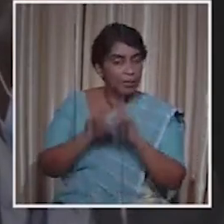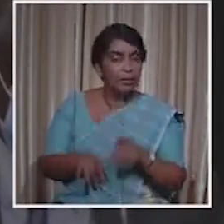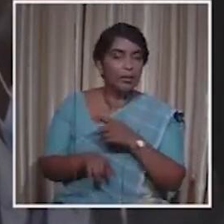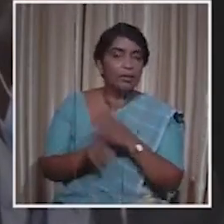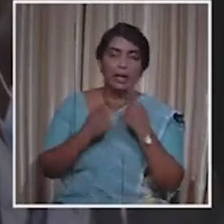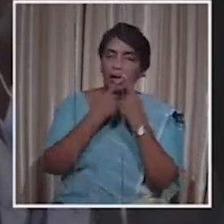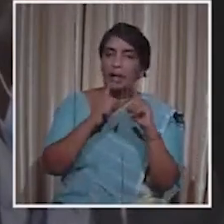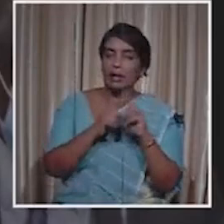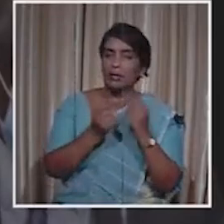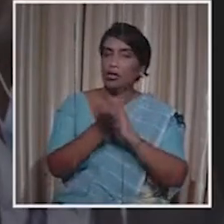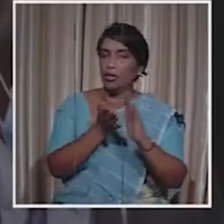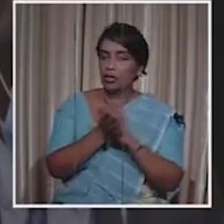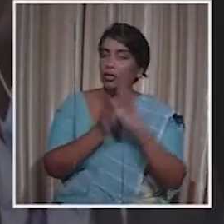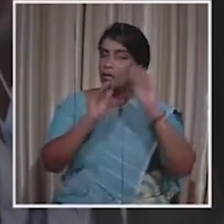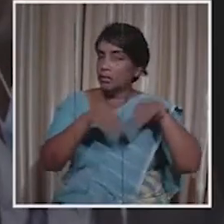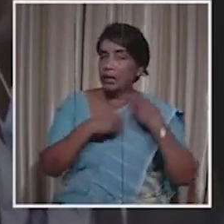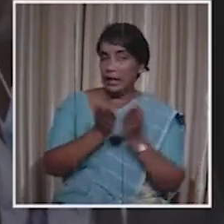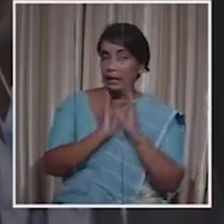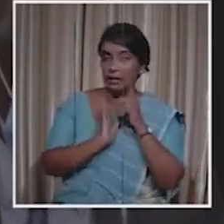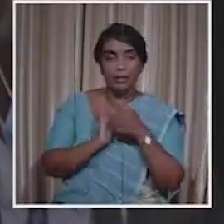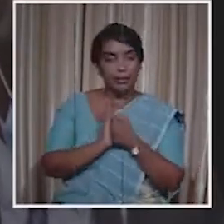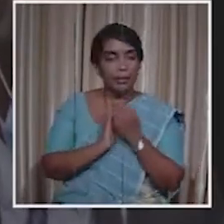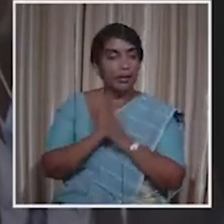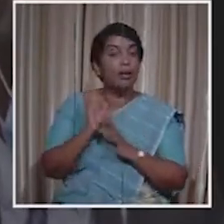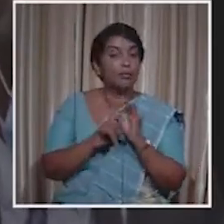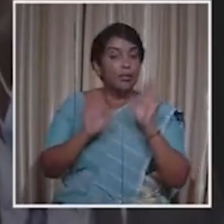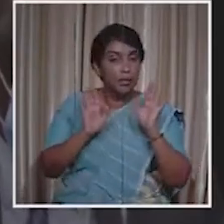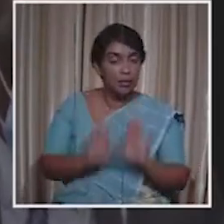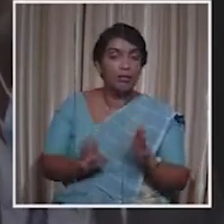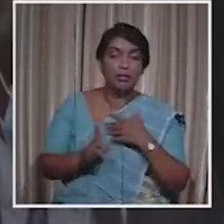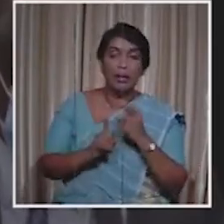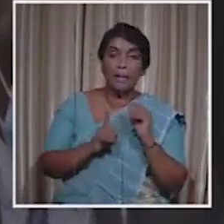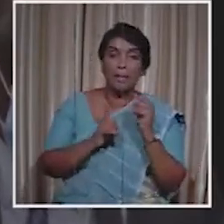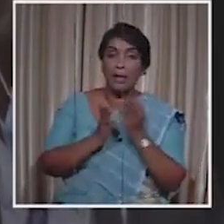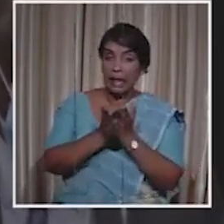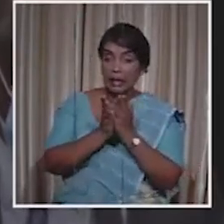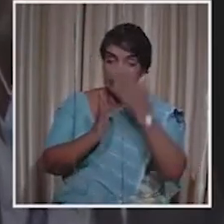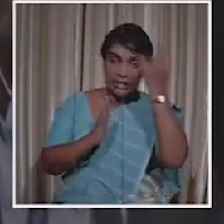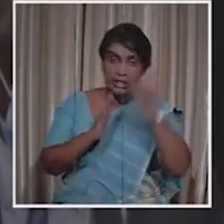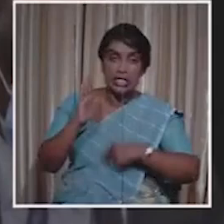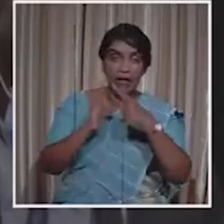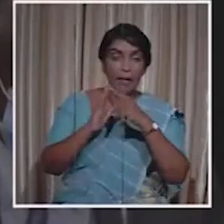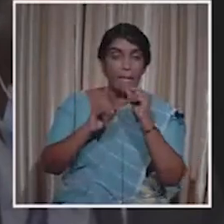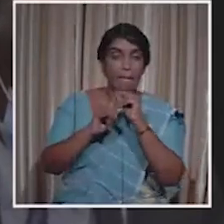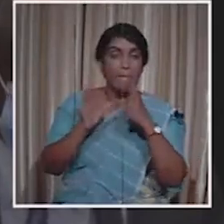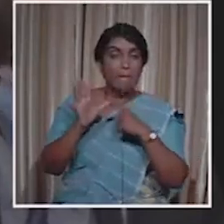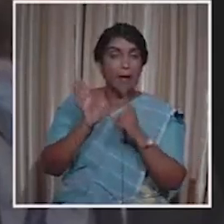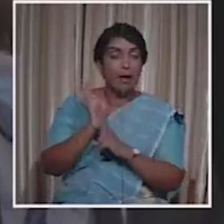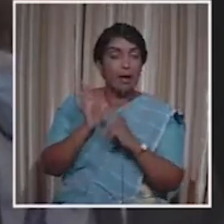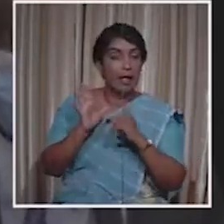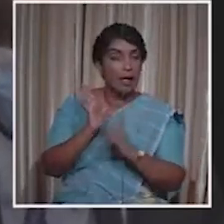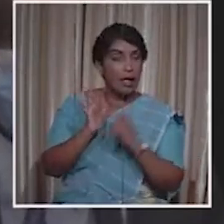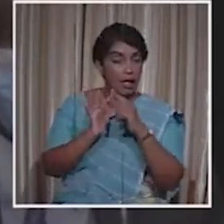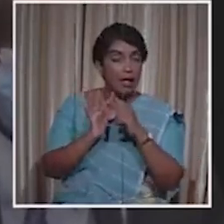செய்கிறது கௌரவ உறுப்பினர் அவர்களே. ஆனால் பலாலி விமான நிலையத்தை 440 மில்லியன் ரூபாக்களில் இந்தியா